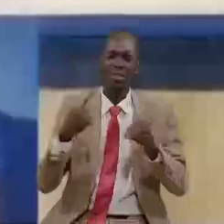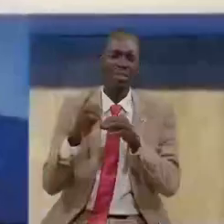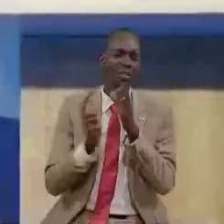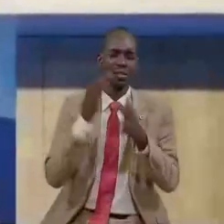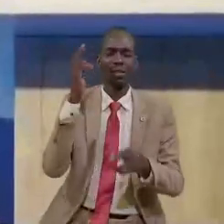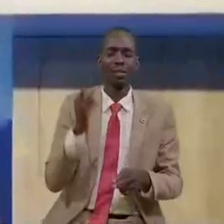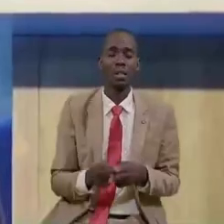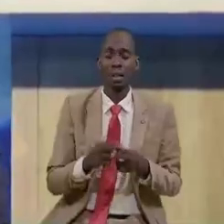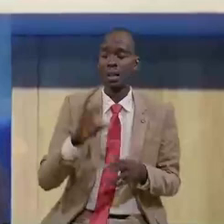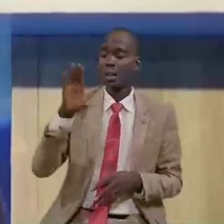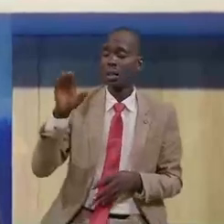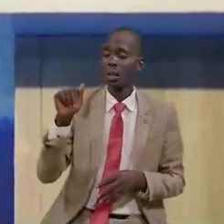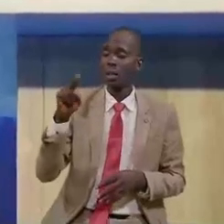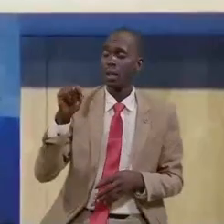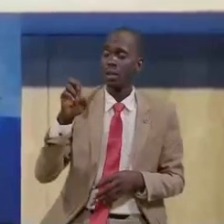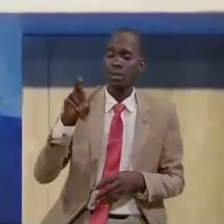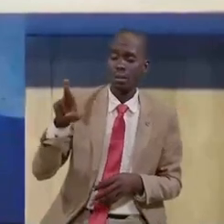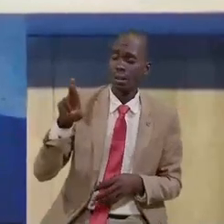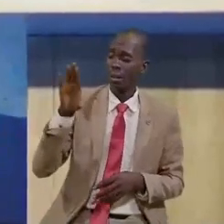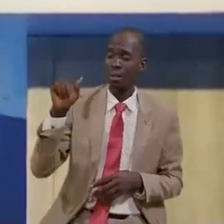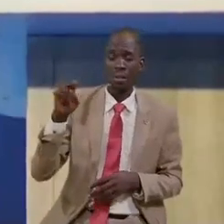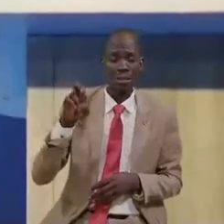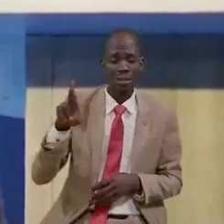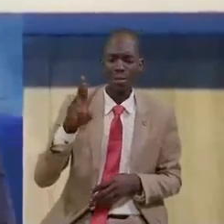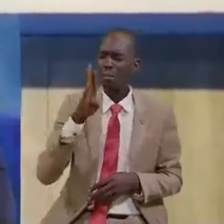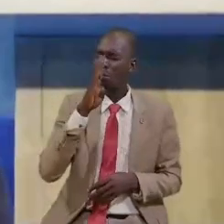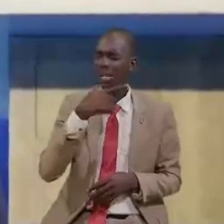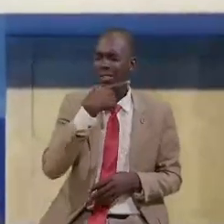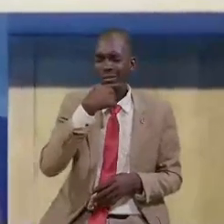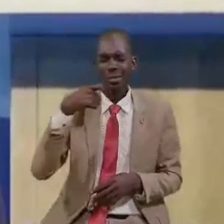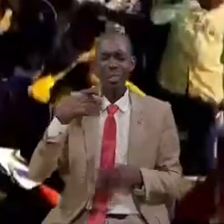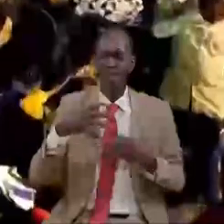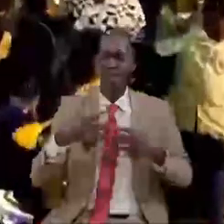cancer, soyez en guéri au nom de Jésus-Christ.